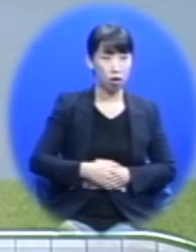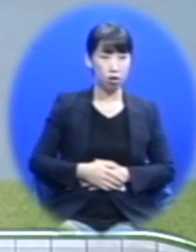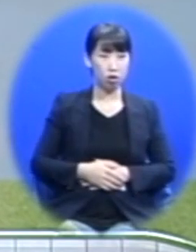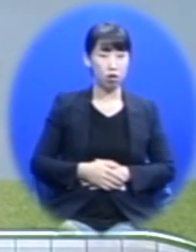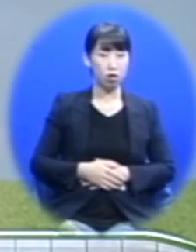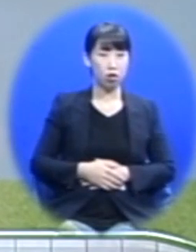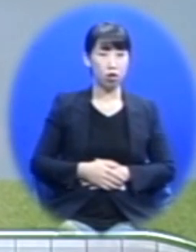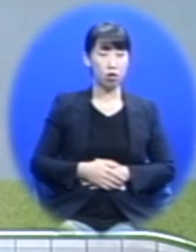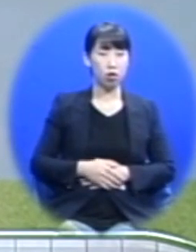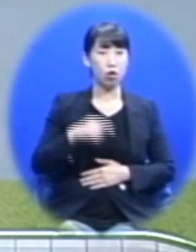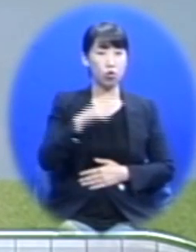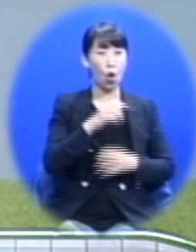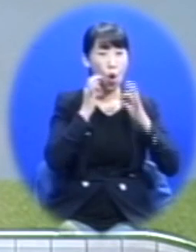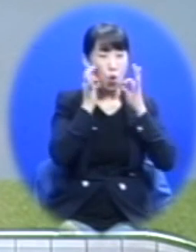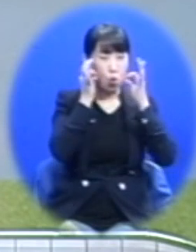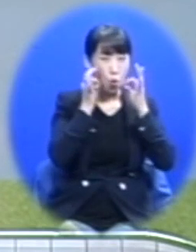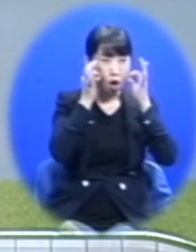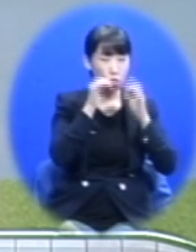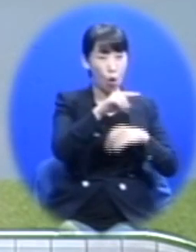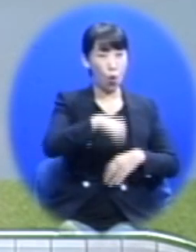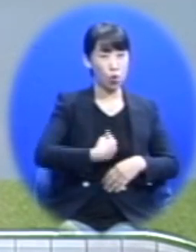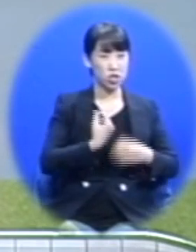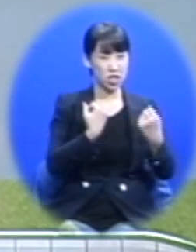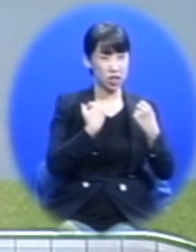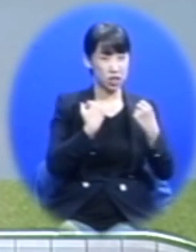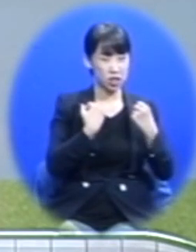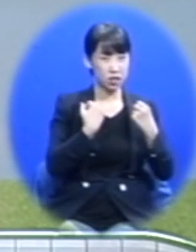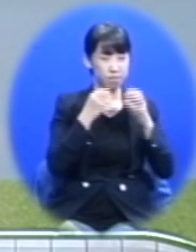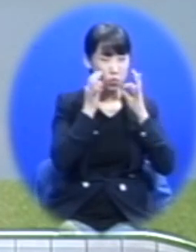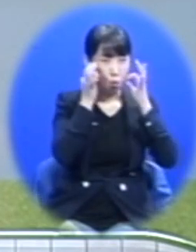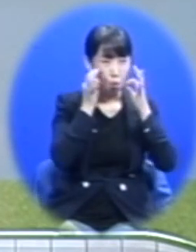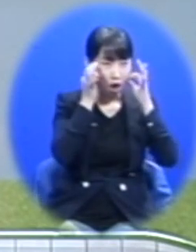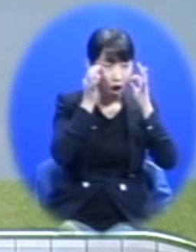너 노력으로, 다시 또 너 노력으로 내가